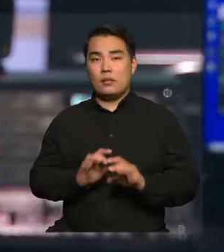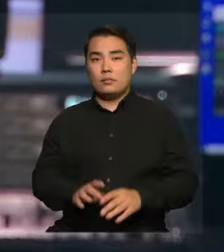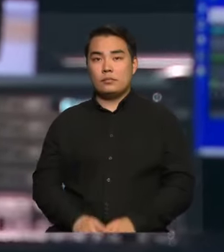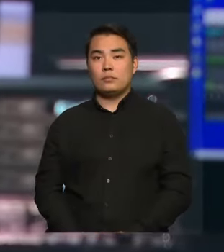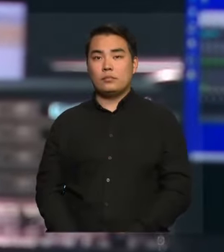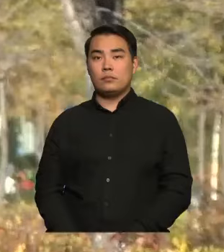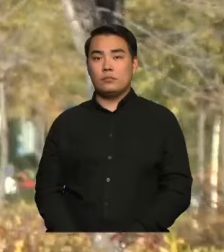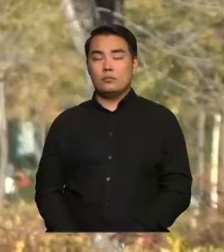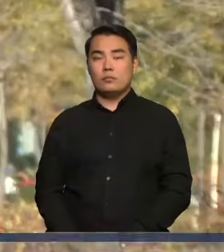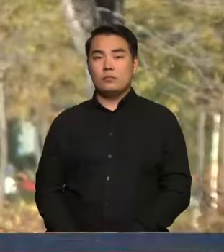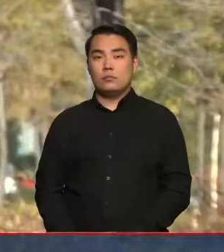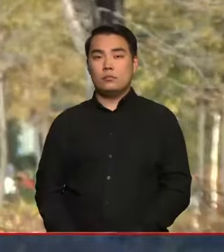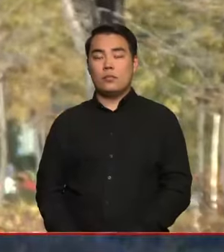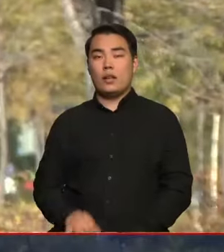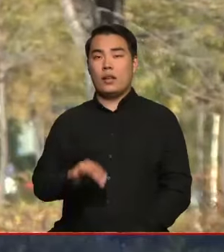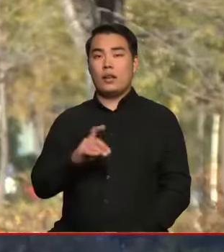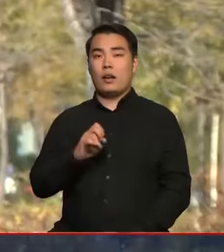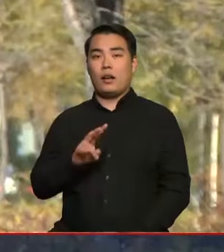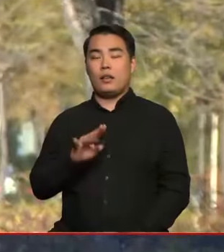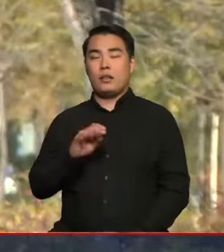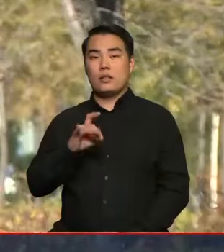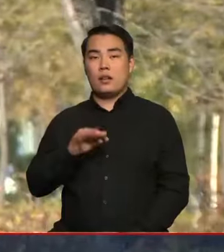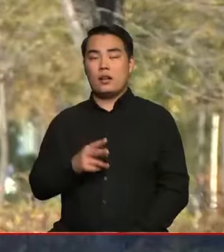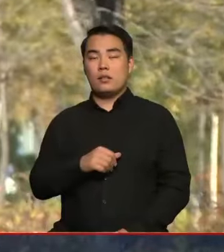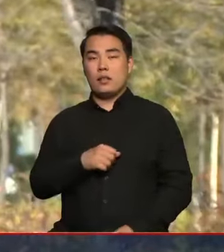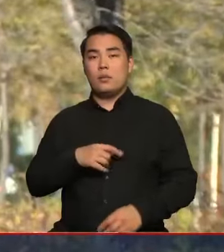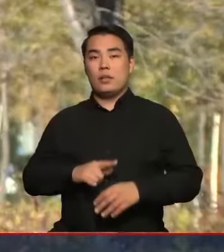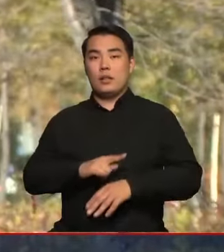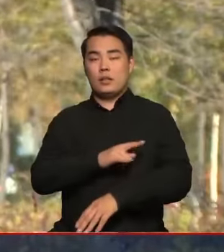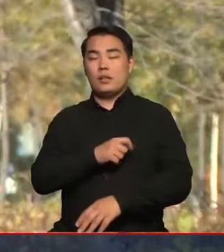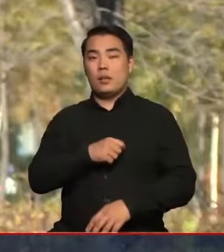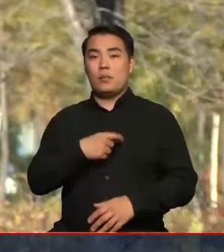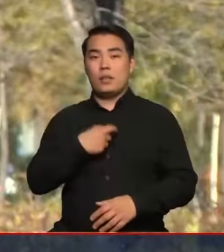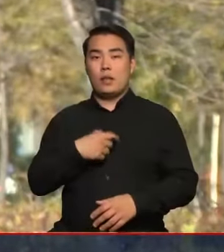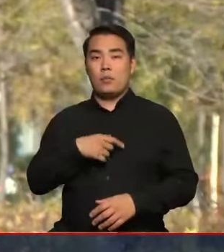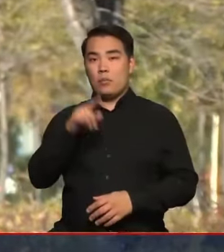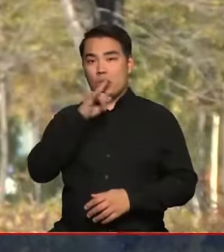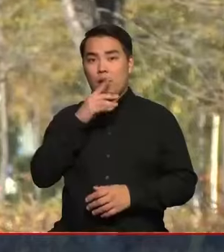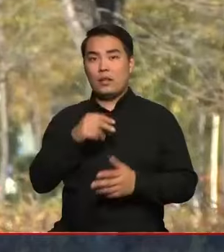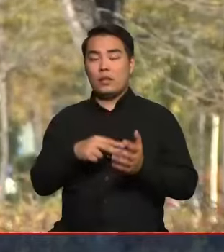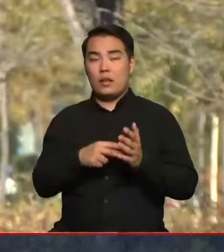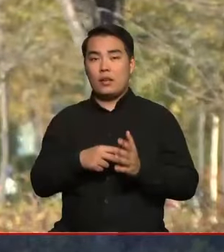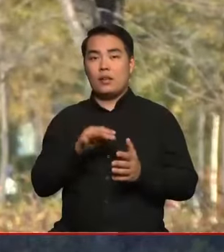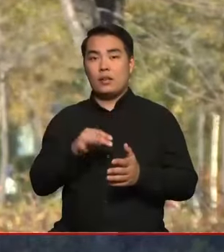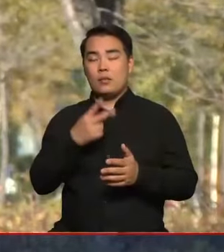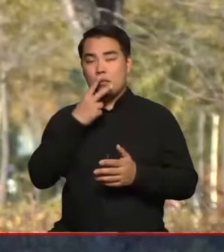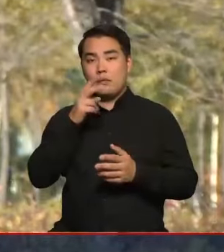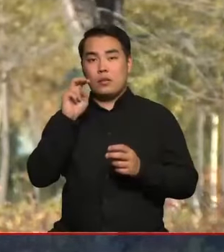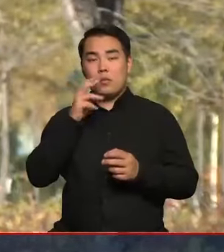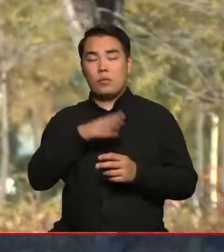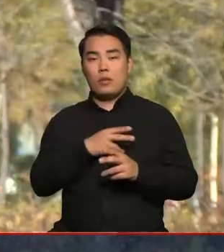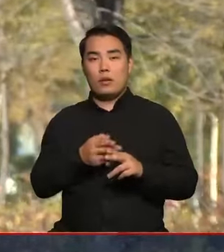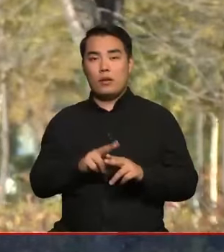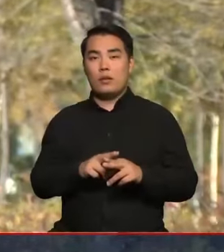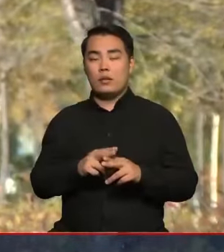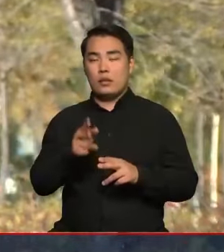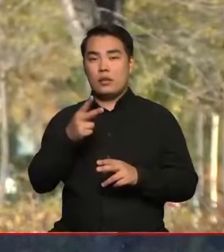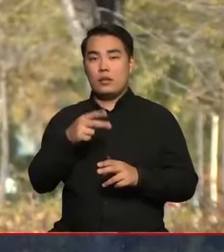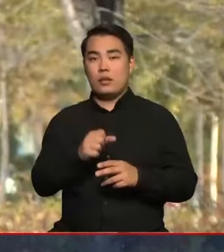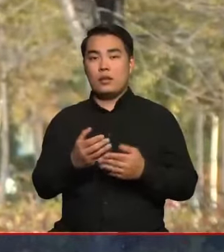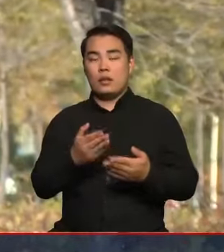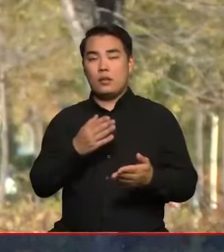көрді. Ираннан Израильге ұшқан зымырандар өздерімен бірге мұнайдың бағасында іле жөнелді. Мәселен, осыдан екі апта